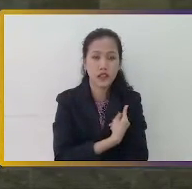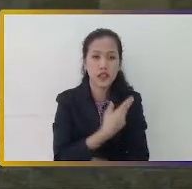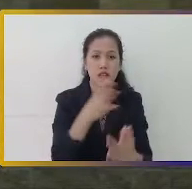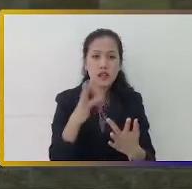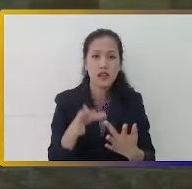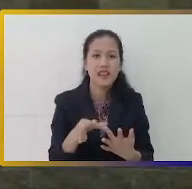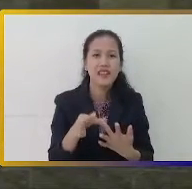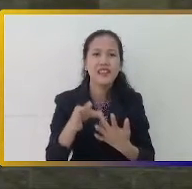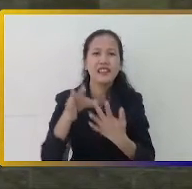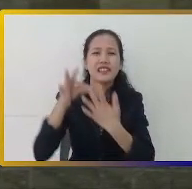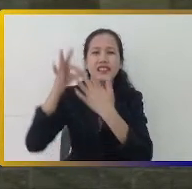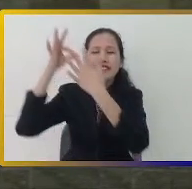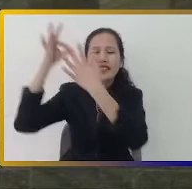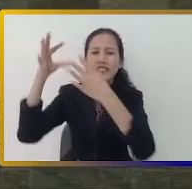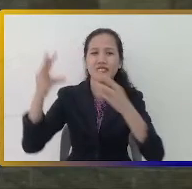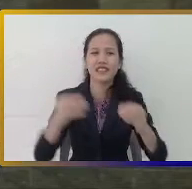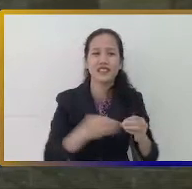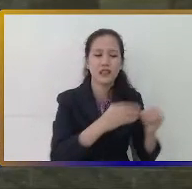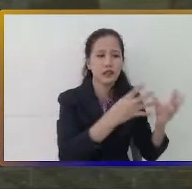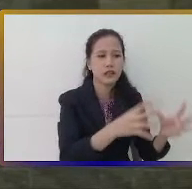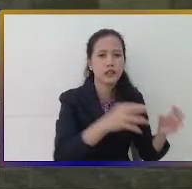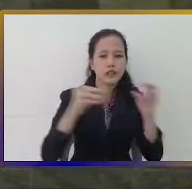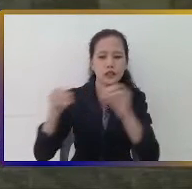ko pong ipinagkatiwala ang lahat ng bagay sa Panginoon.